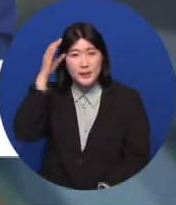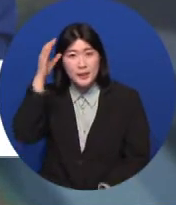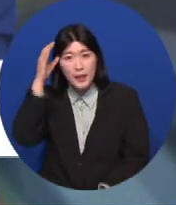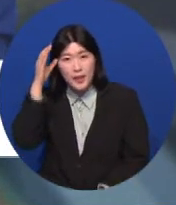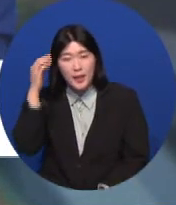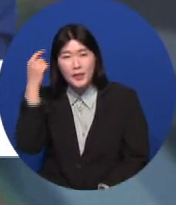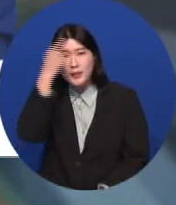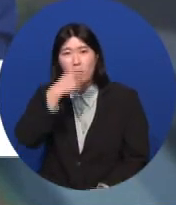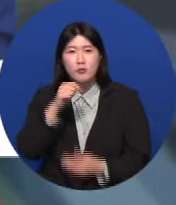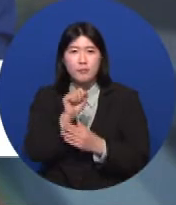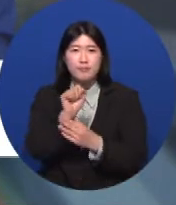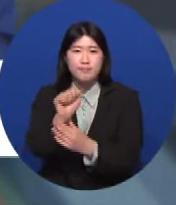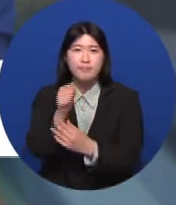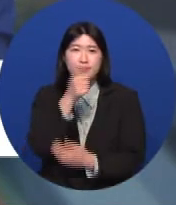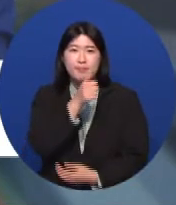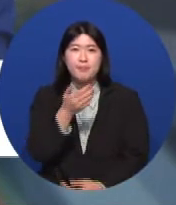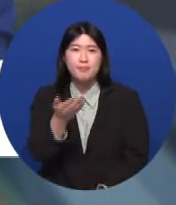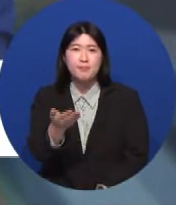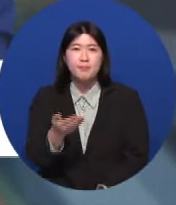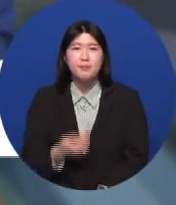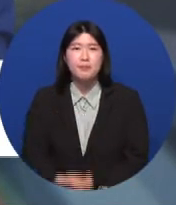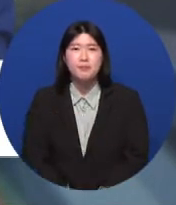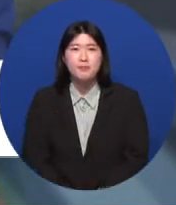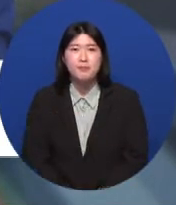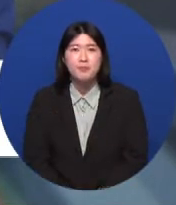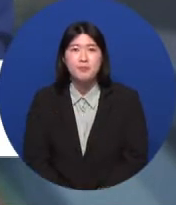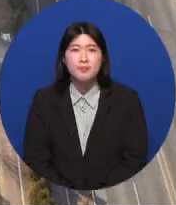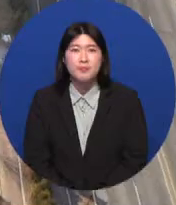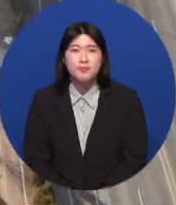슬 얼굴들을 이승섭 기자가 만나봤습니다